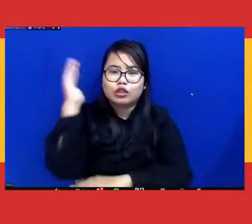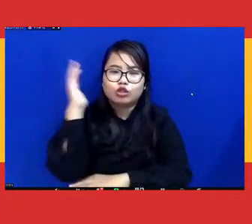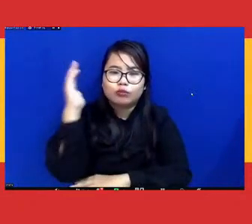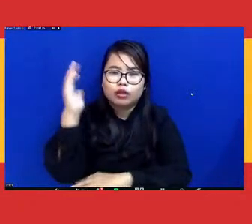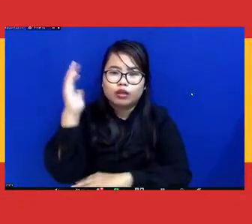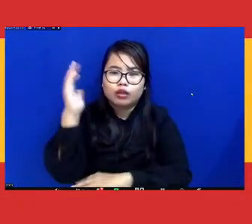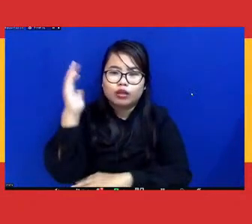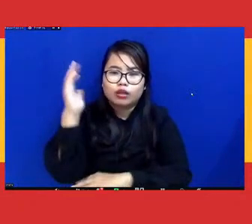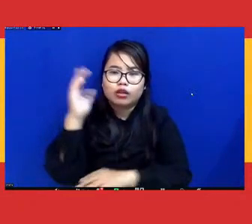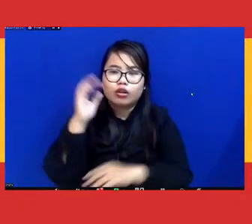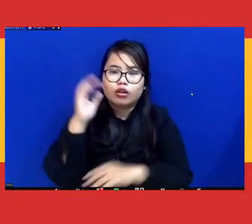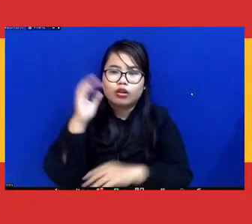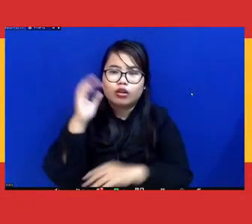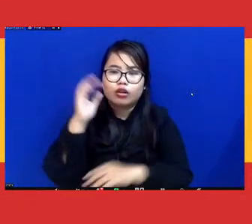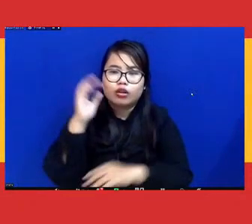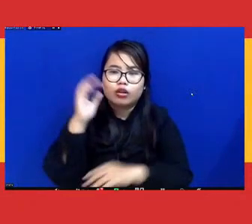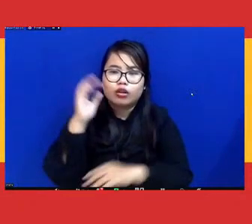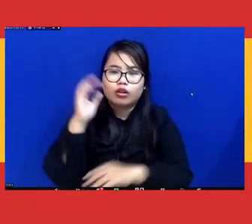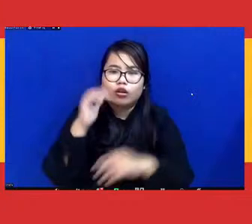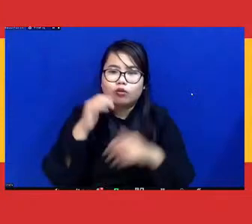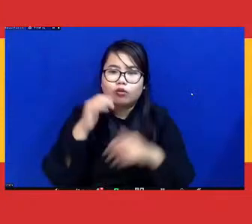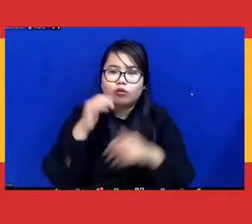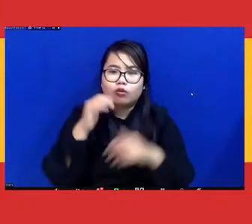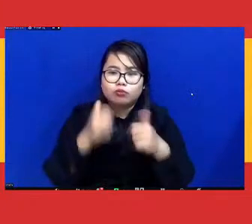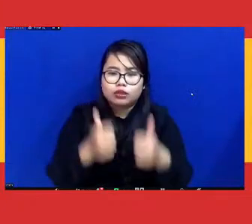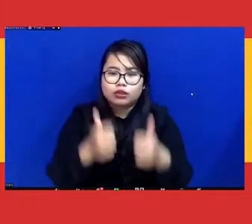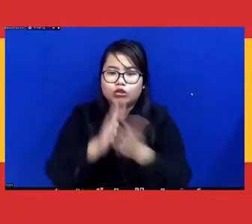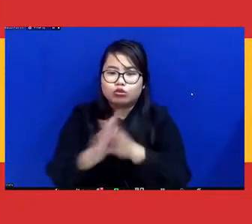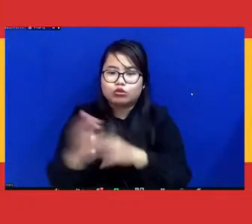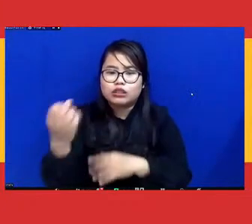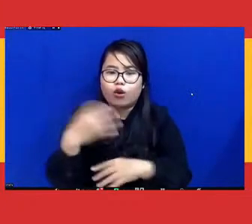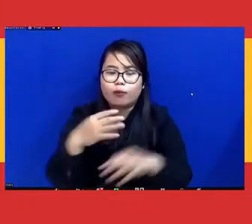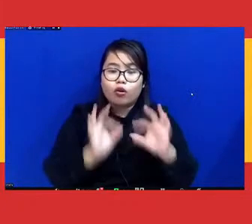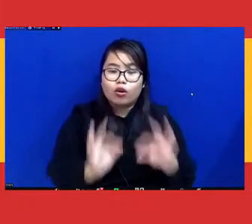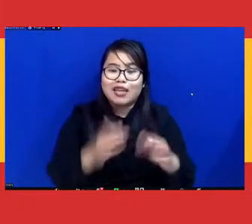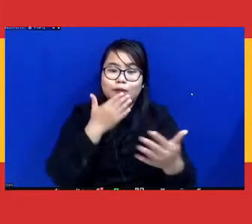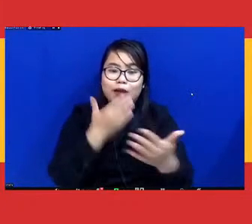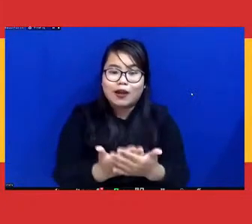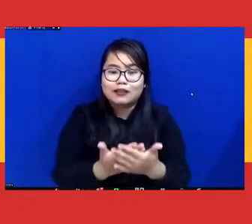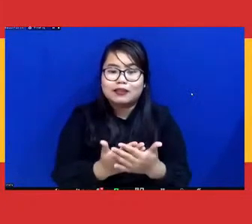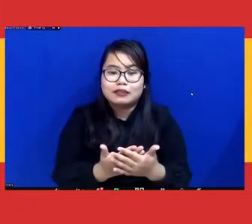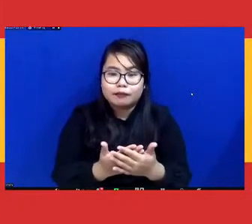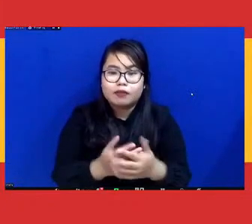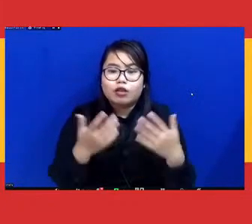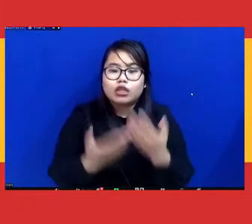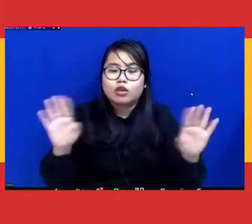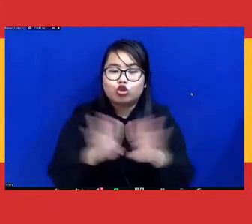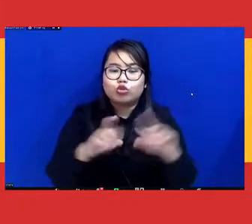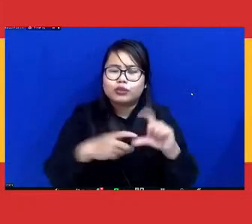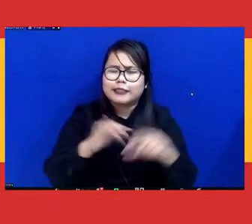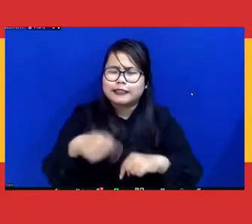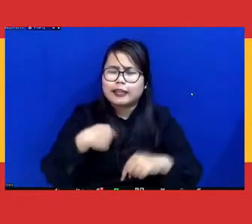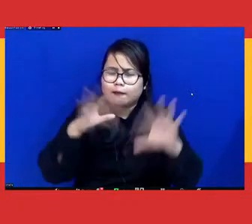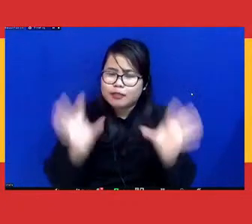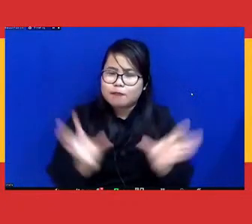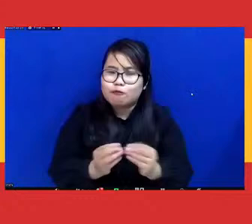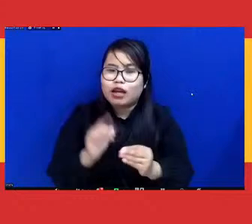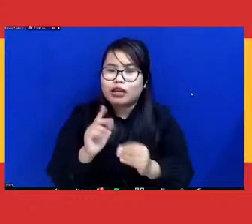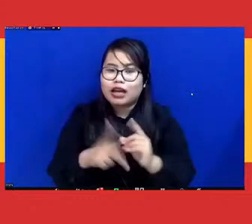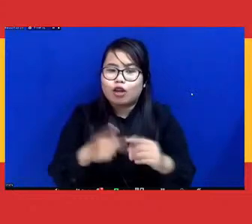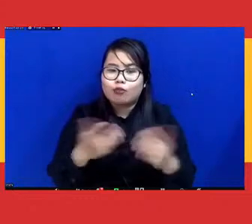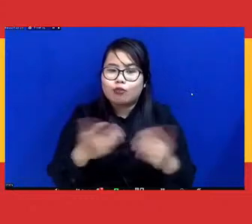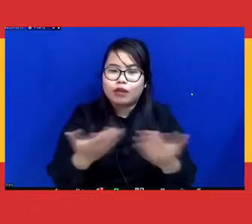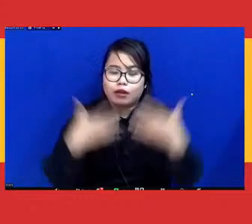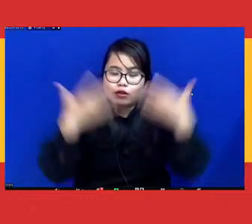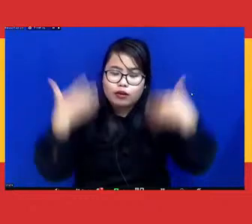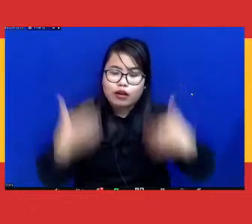up. Terima kasih. Untuk mengakhiri sesi ini, saya akan menyimpulkan bahwa human right,